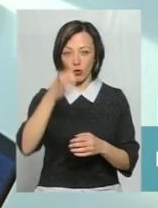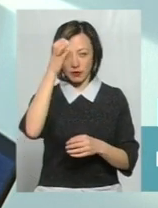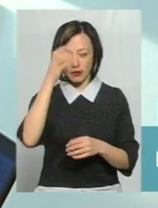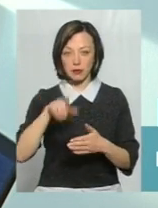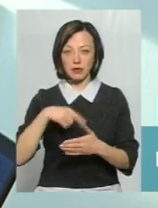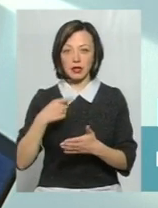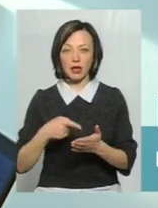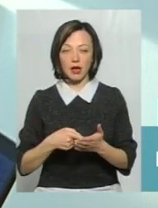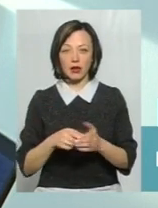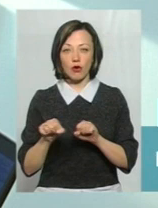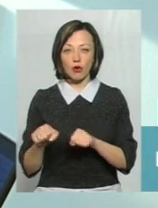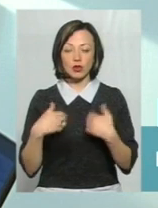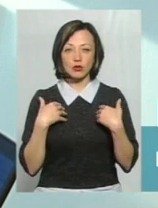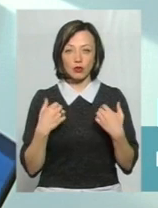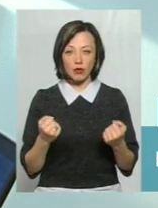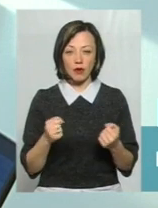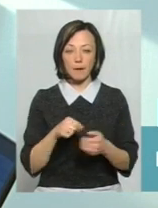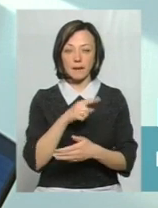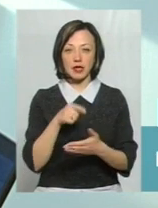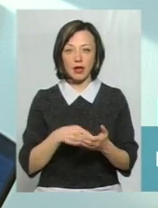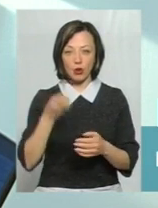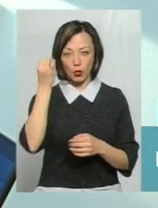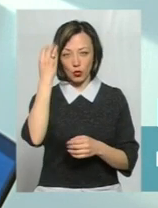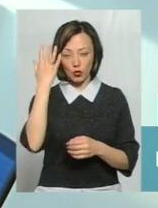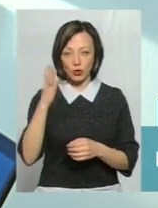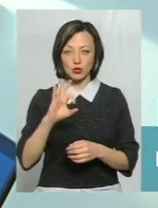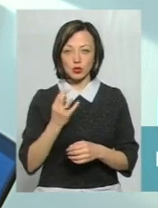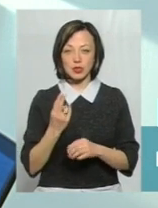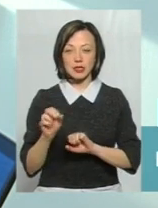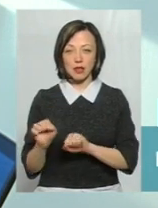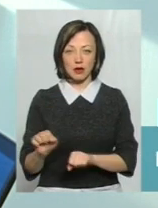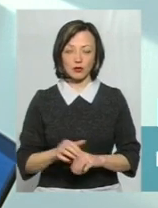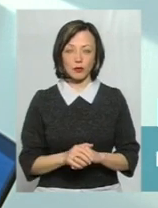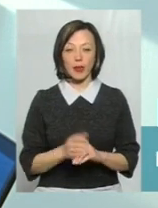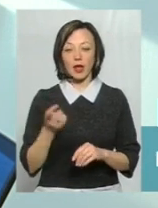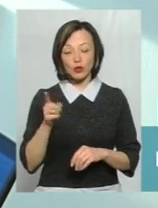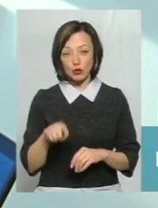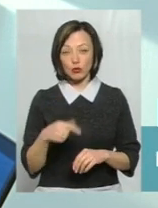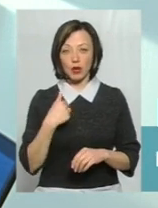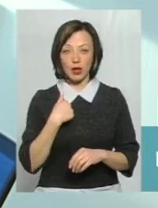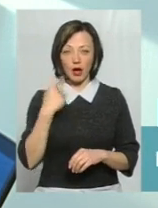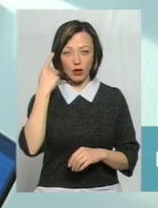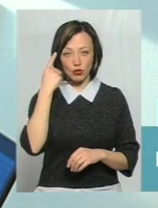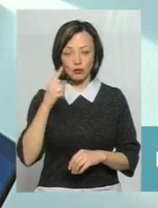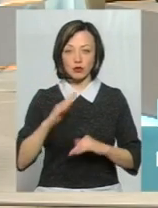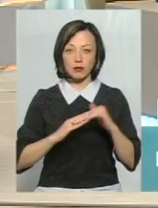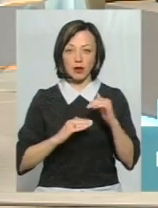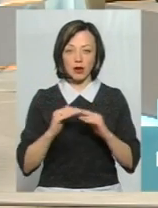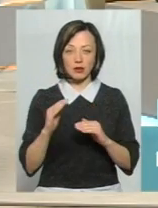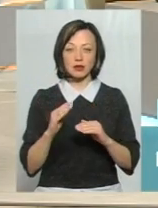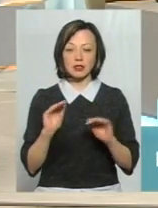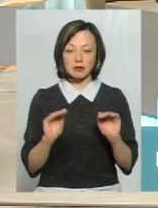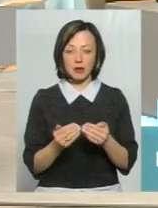це питання охорони здоров'я, це питання культури, це питання соціального захисту. Тому я думаю, що практика в нас зменшується,